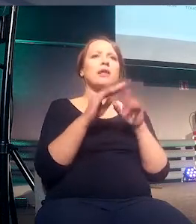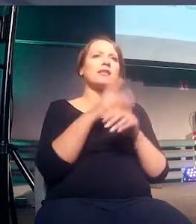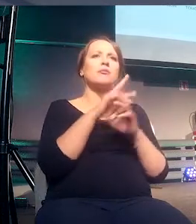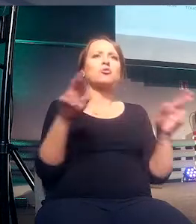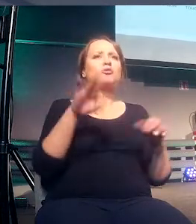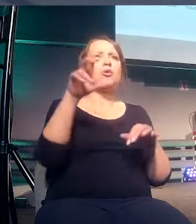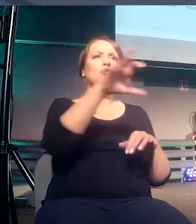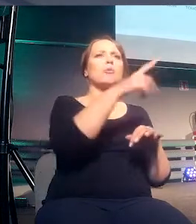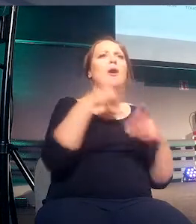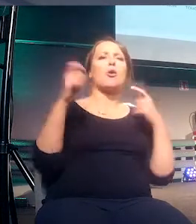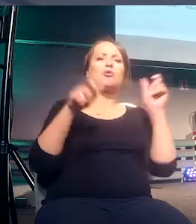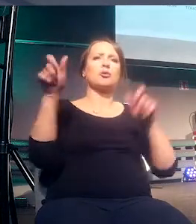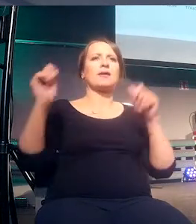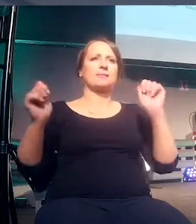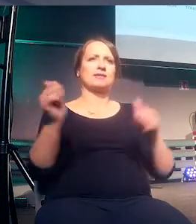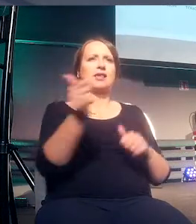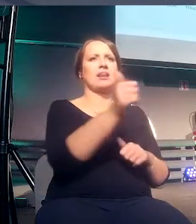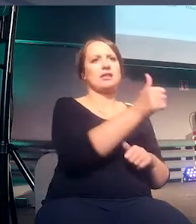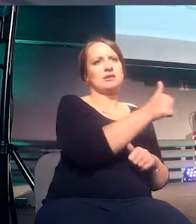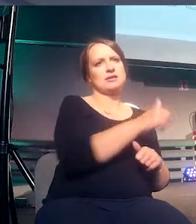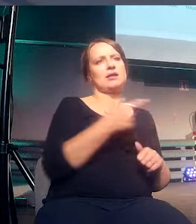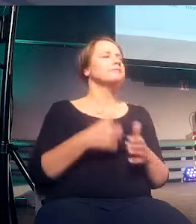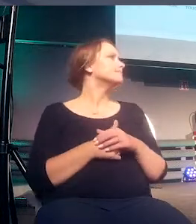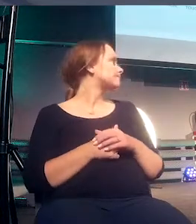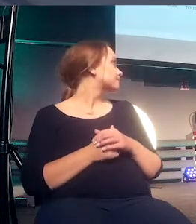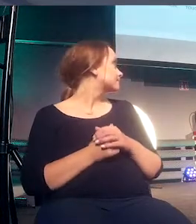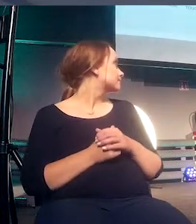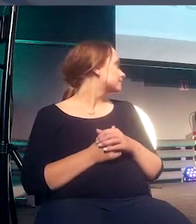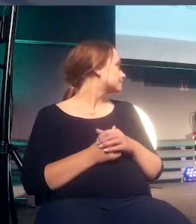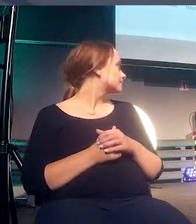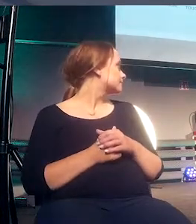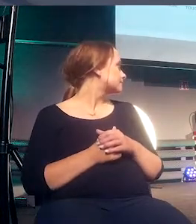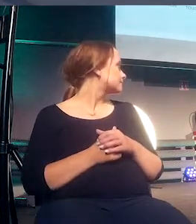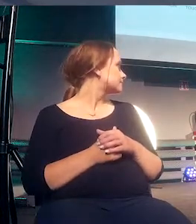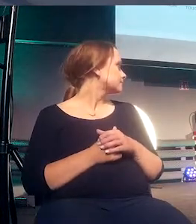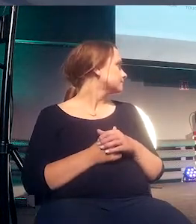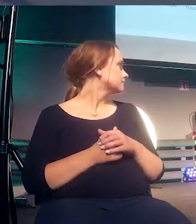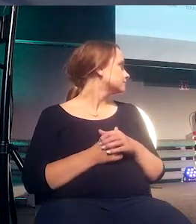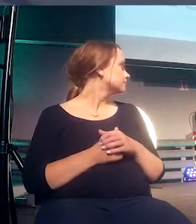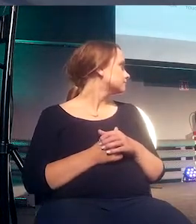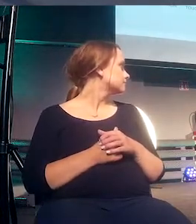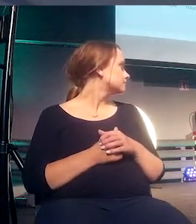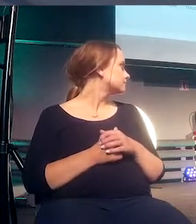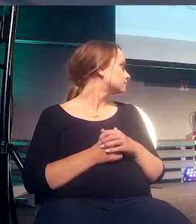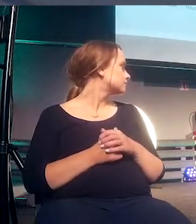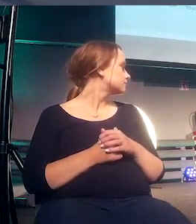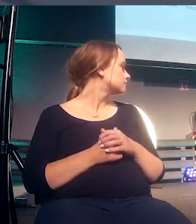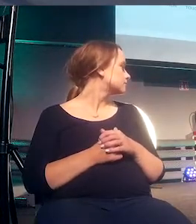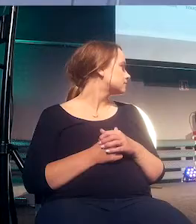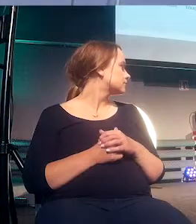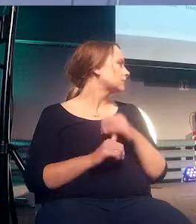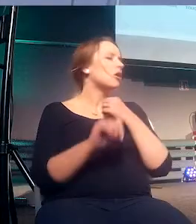masą specjalistów niż tylko projektanci user experience, że gdyby rozwiązania